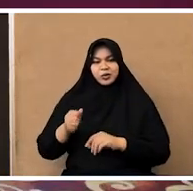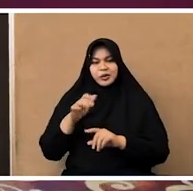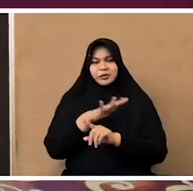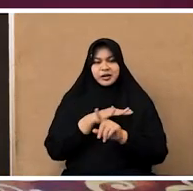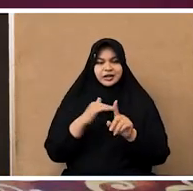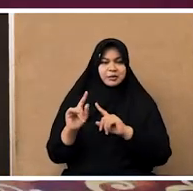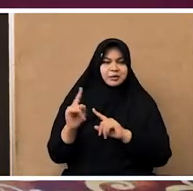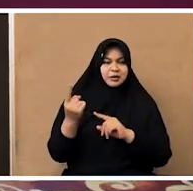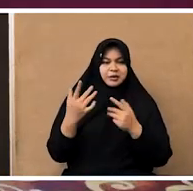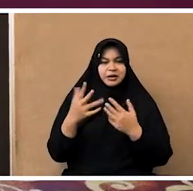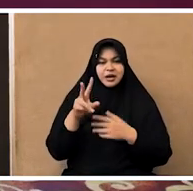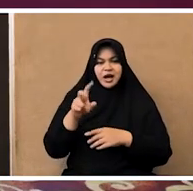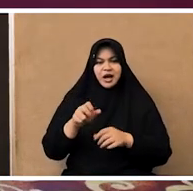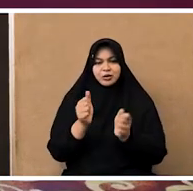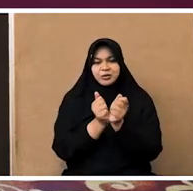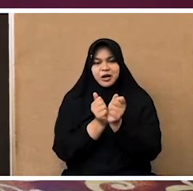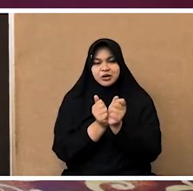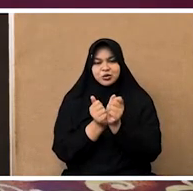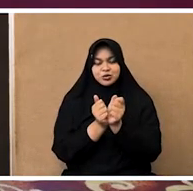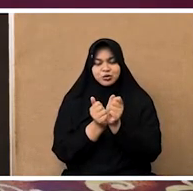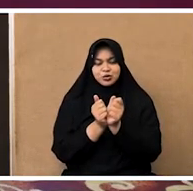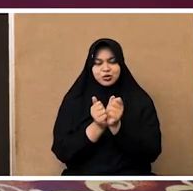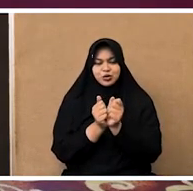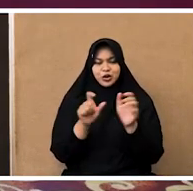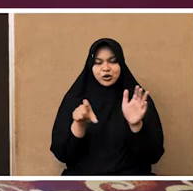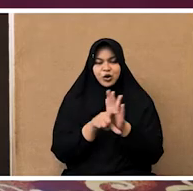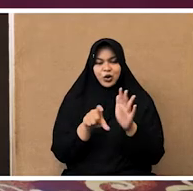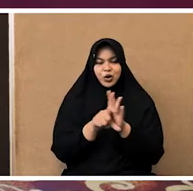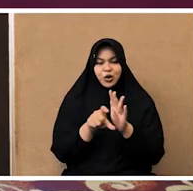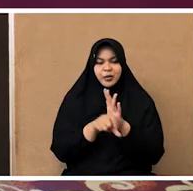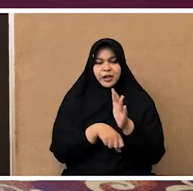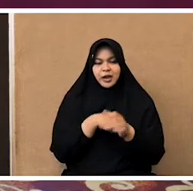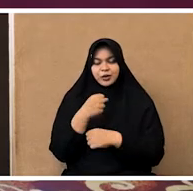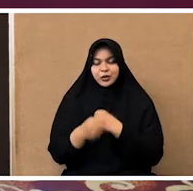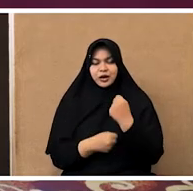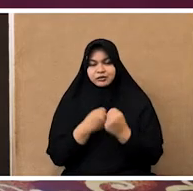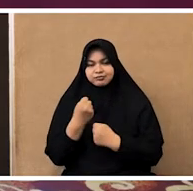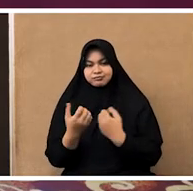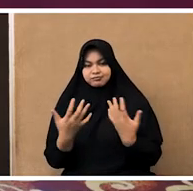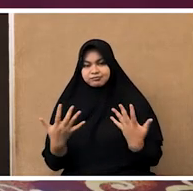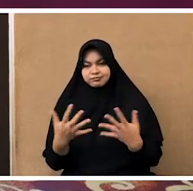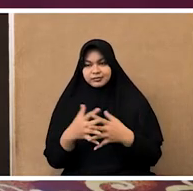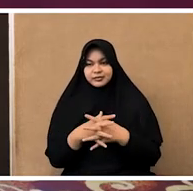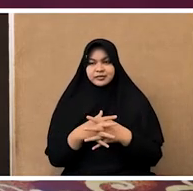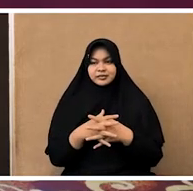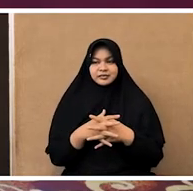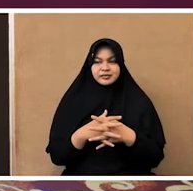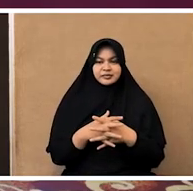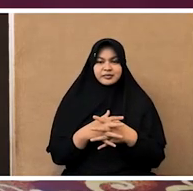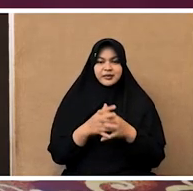kan Yang pertama Oh ini harus dipasung gitu ya Misalnya ketika dia melakukan suatu tindakan gitu